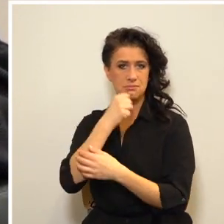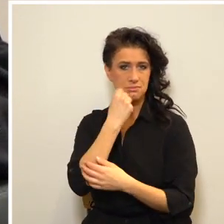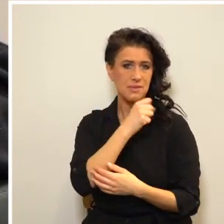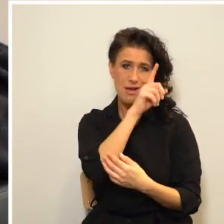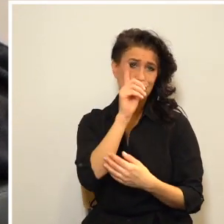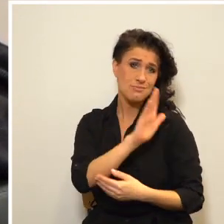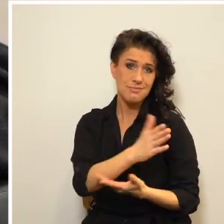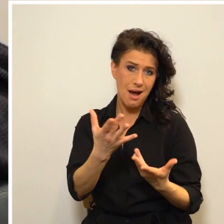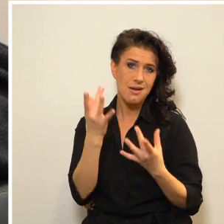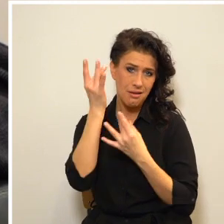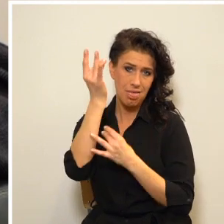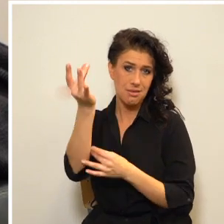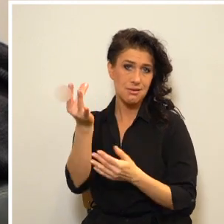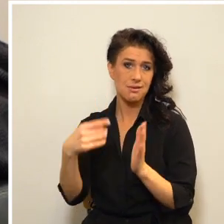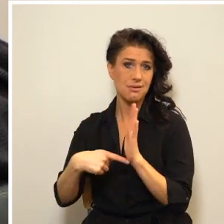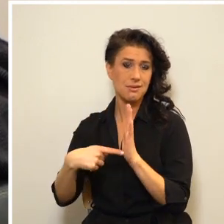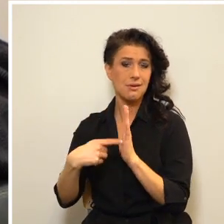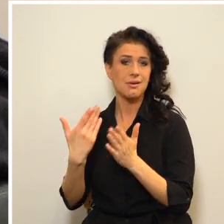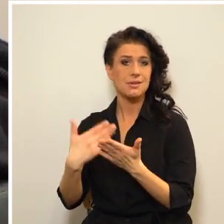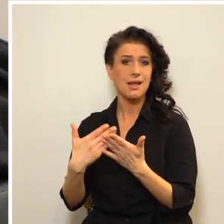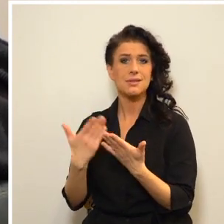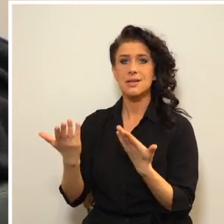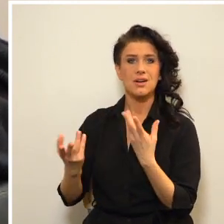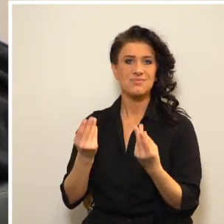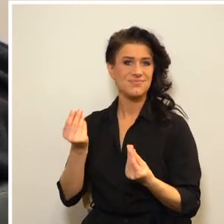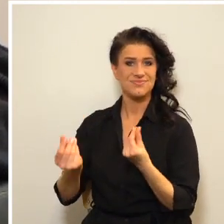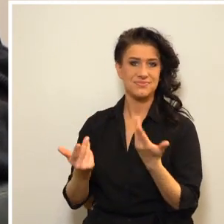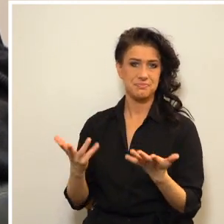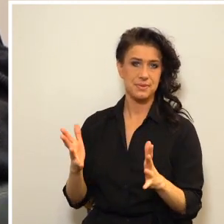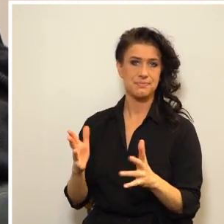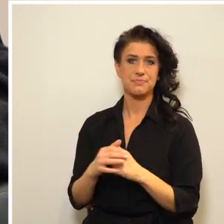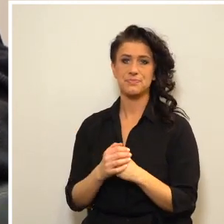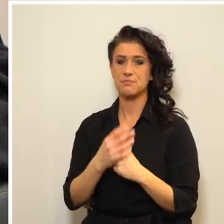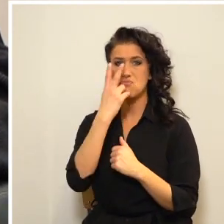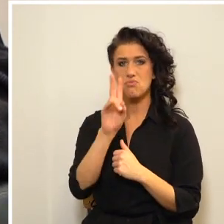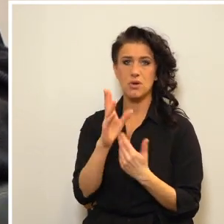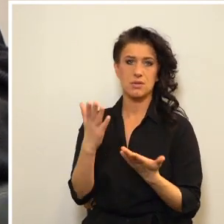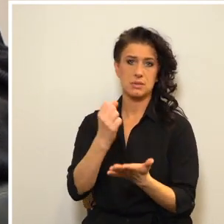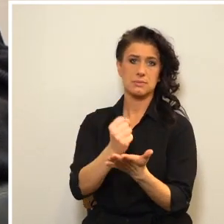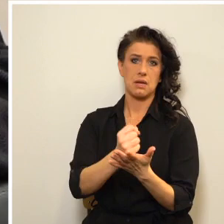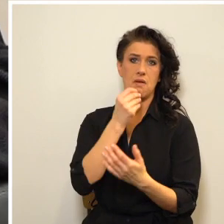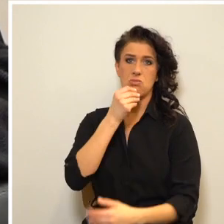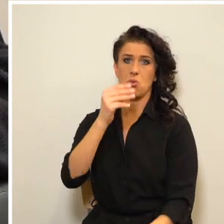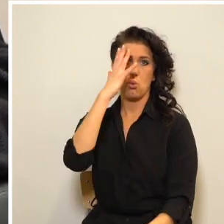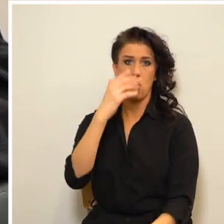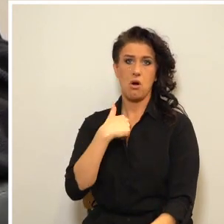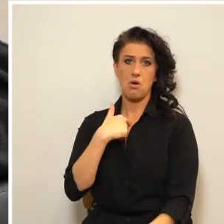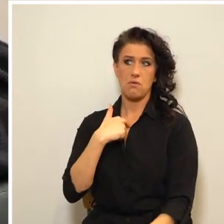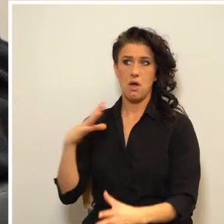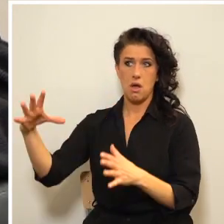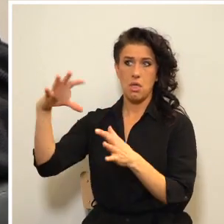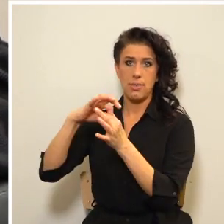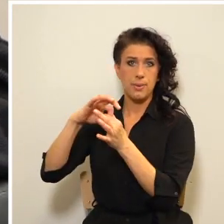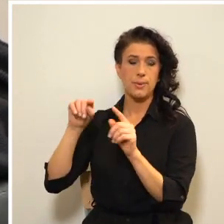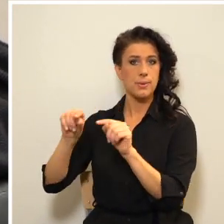mają takie szkolenia zbyt identyfikując sprawy duchowe z tym skąd